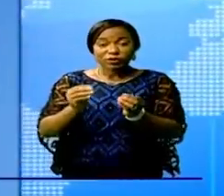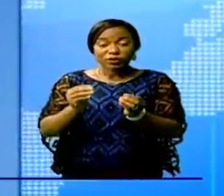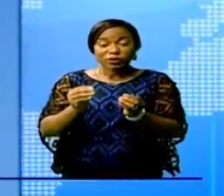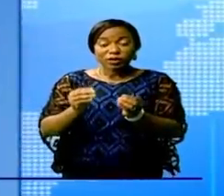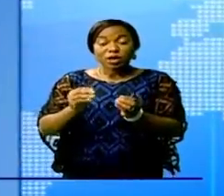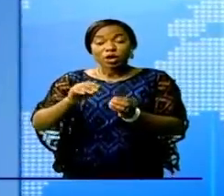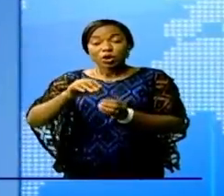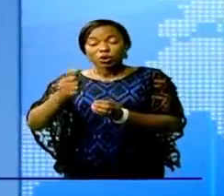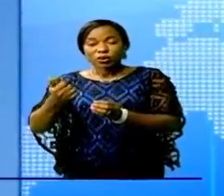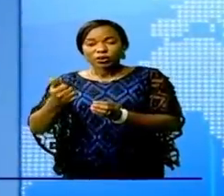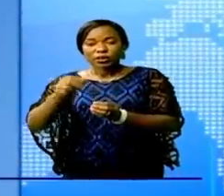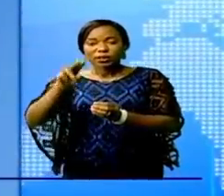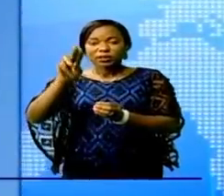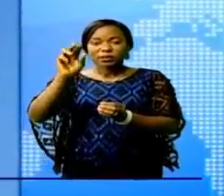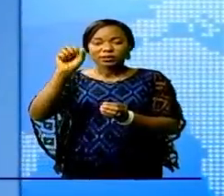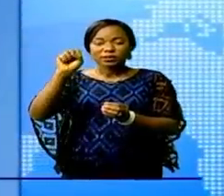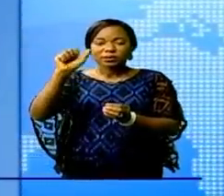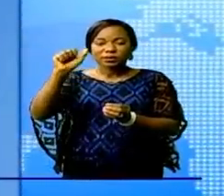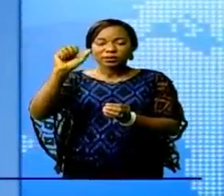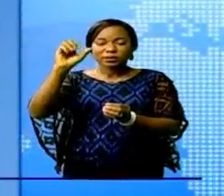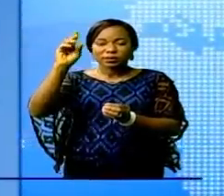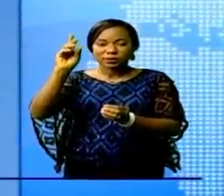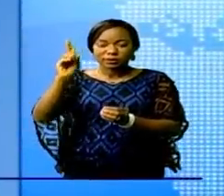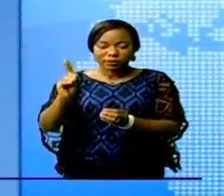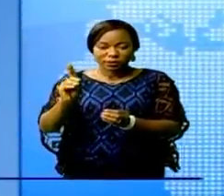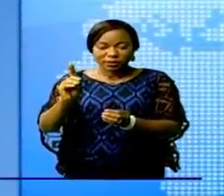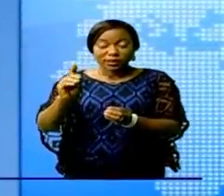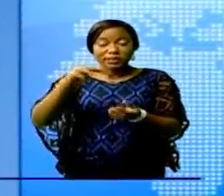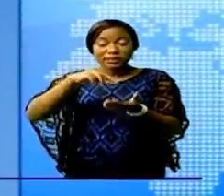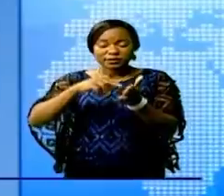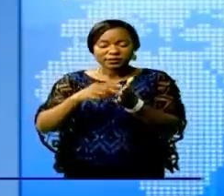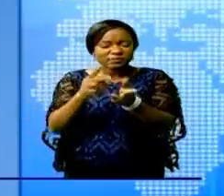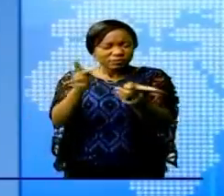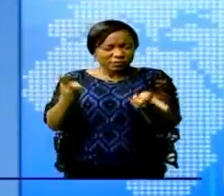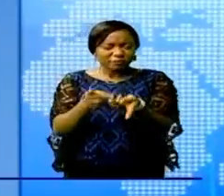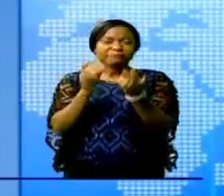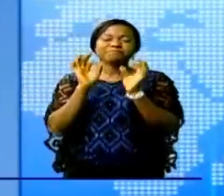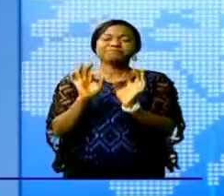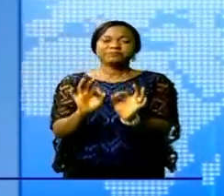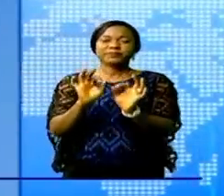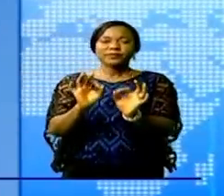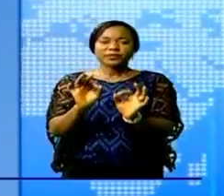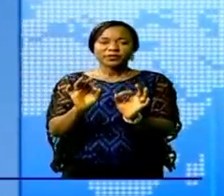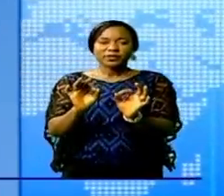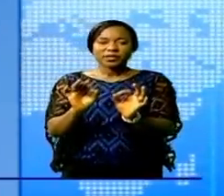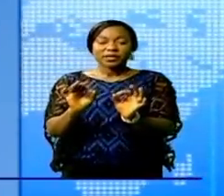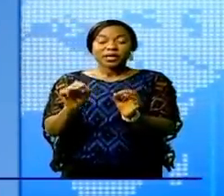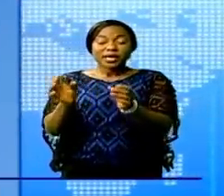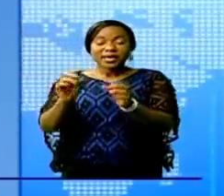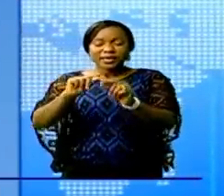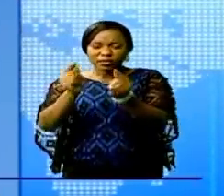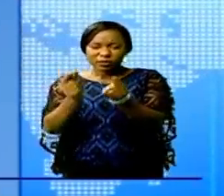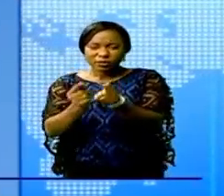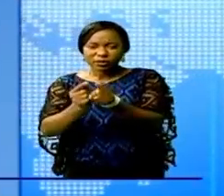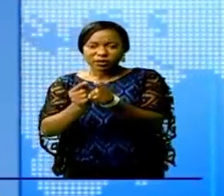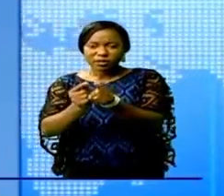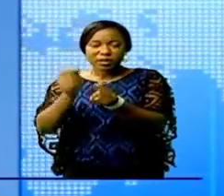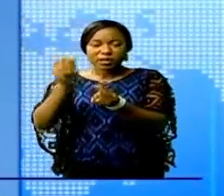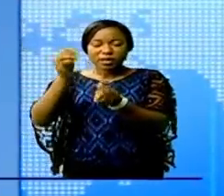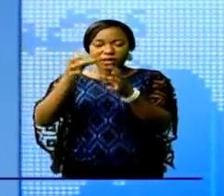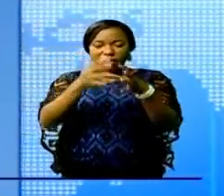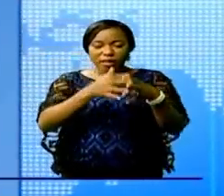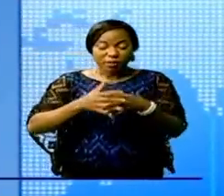DRC, c'est une nouvelle plateforme de système de Nations Unies qui contribue à la